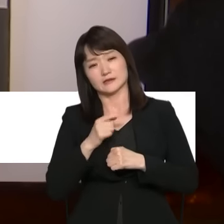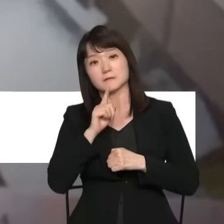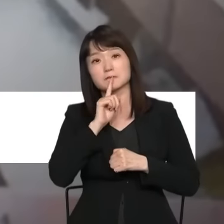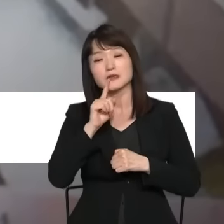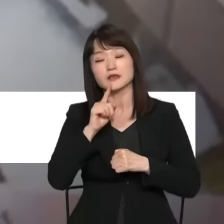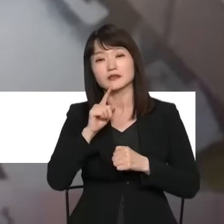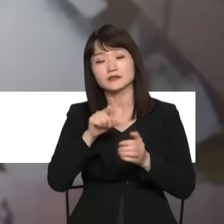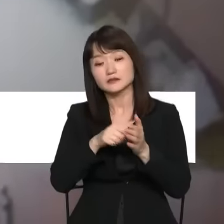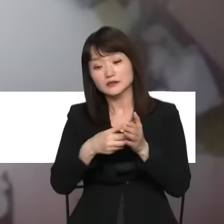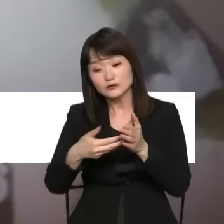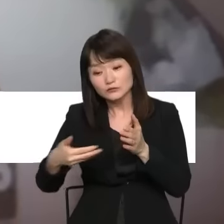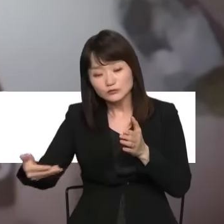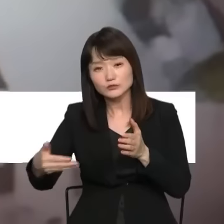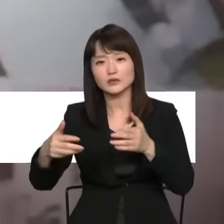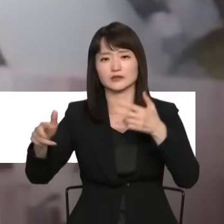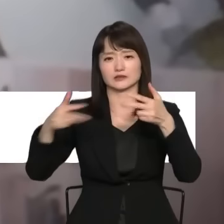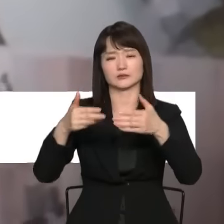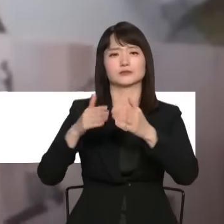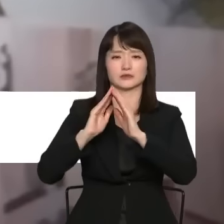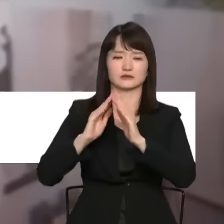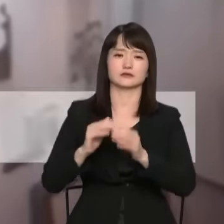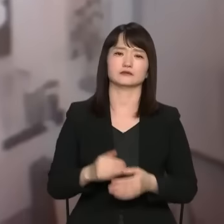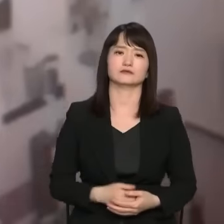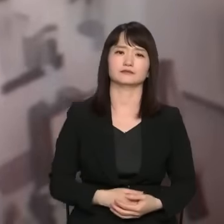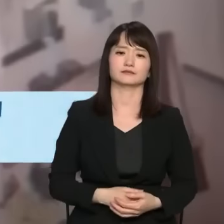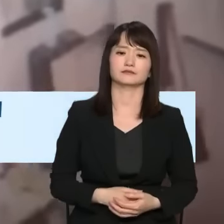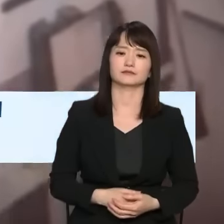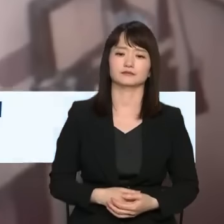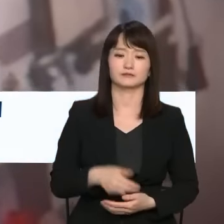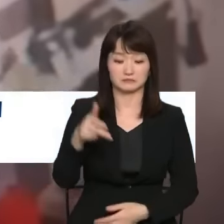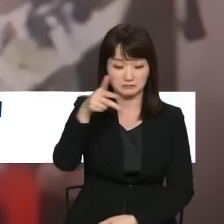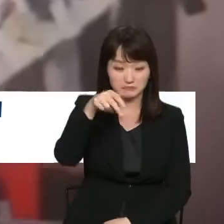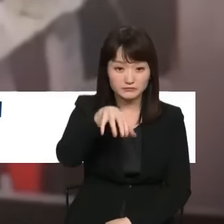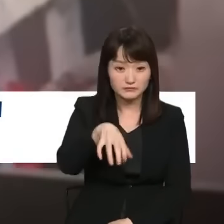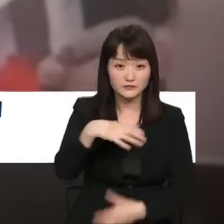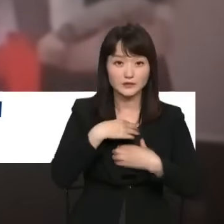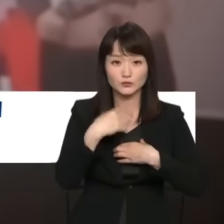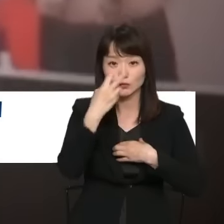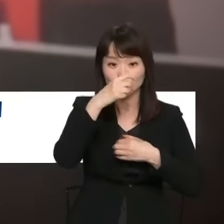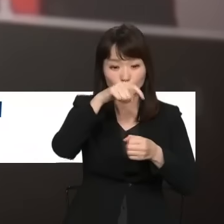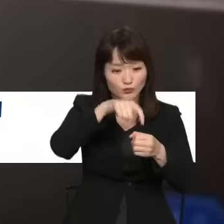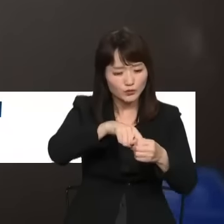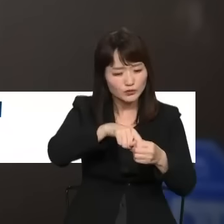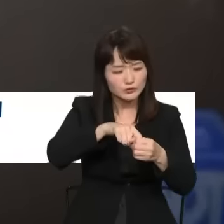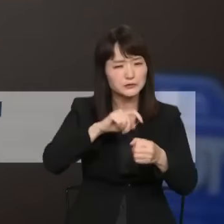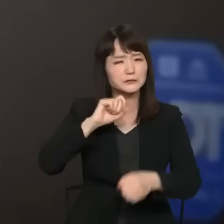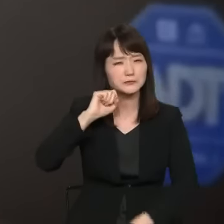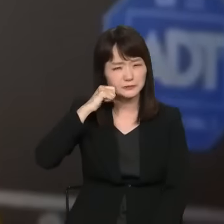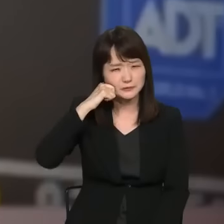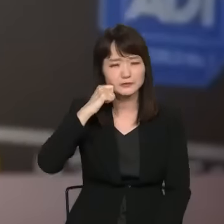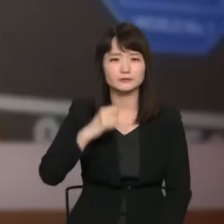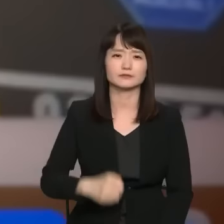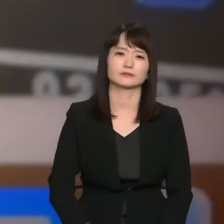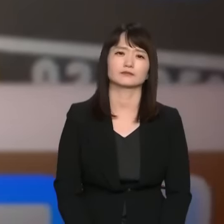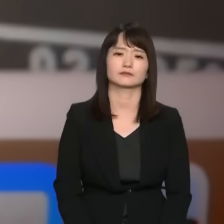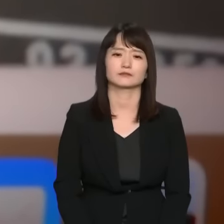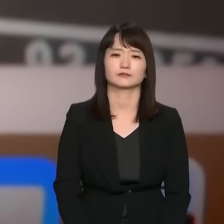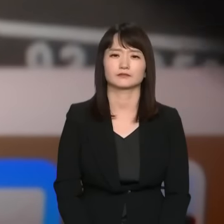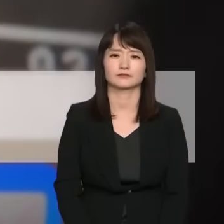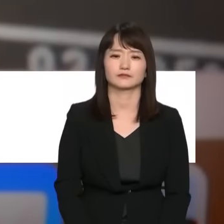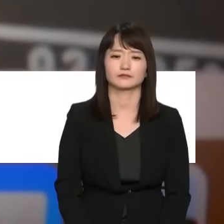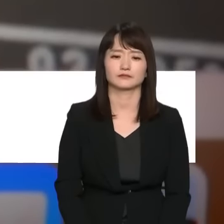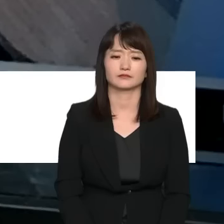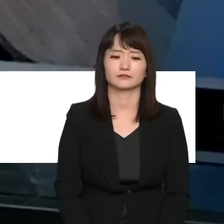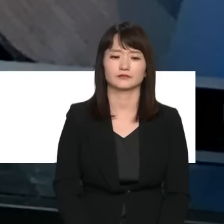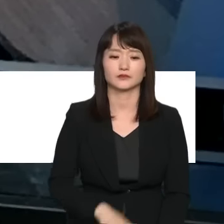얼마 지나지 않아 설치됐다고 반박했습니다. 촬영 장소도 보안 목적으로 보기엔 무리가 있다고 했습니다. 저희